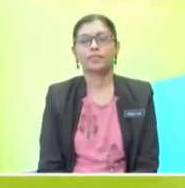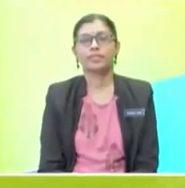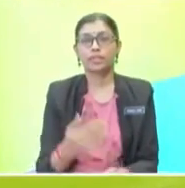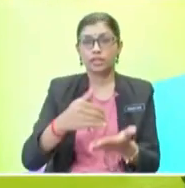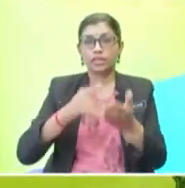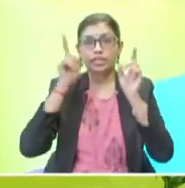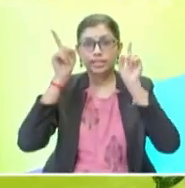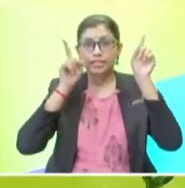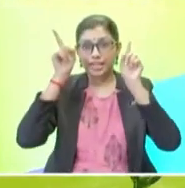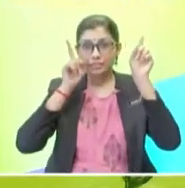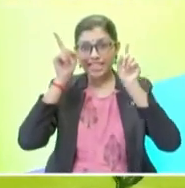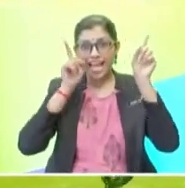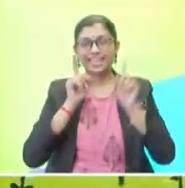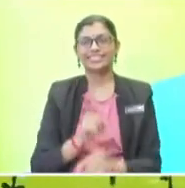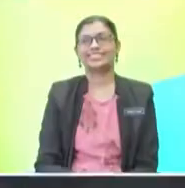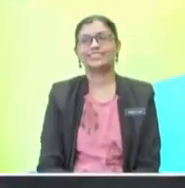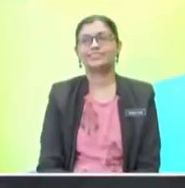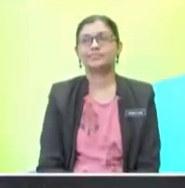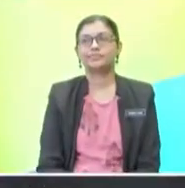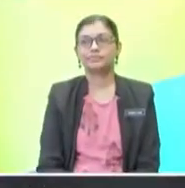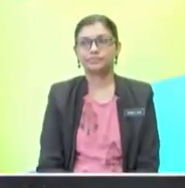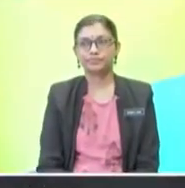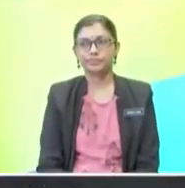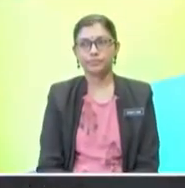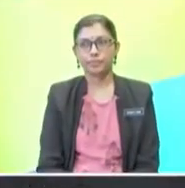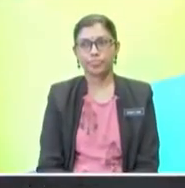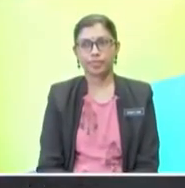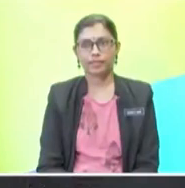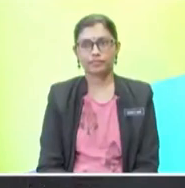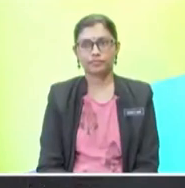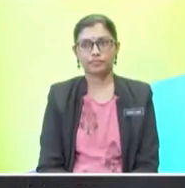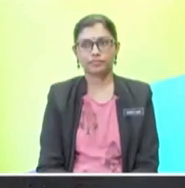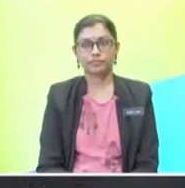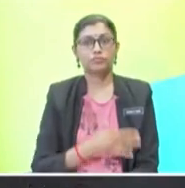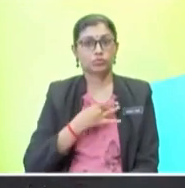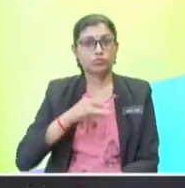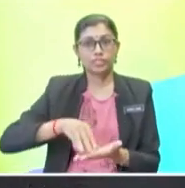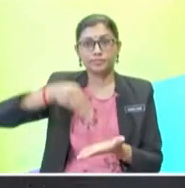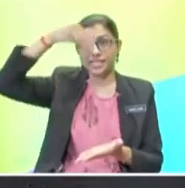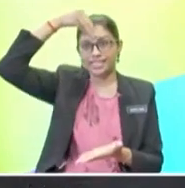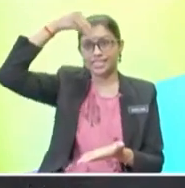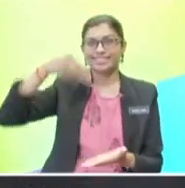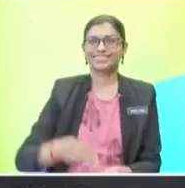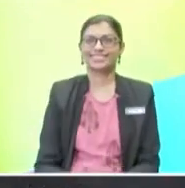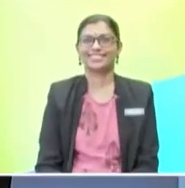Ria. Bagi bintang lagi, cikgu. Boleh, cikgu. Bersemangat mereka belajar pada hari ini. Okey. Gambar yang